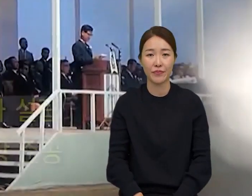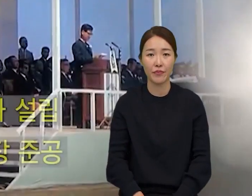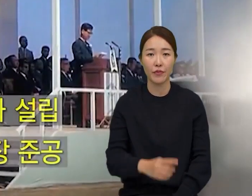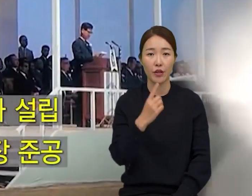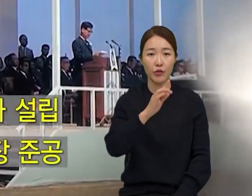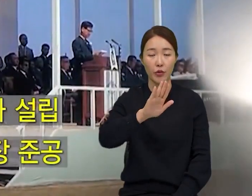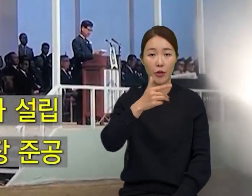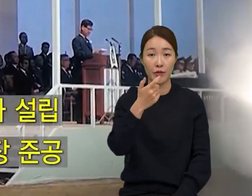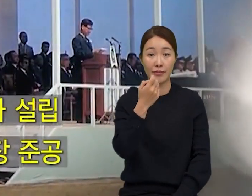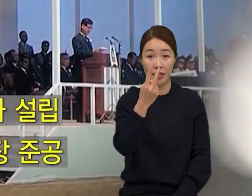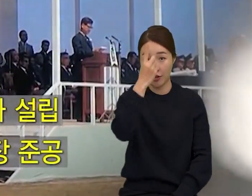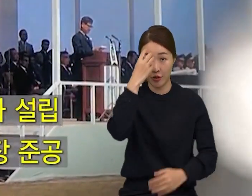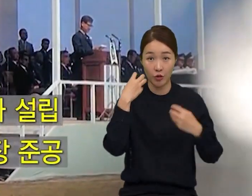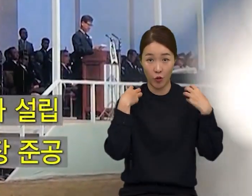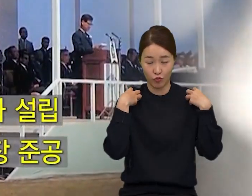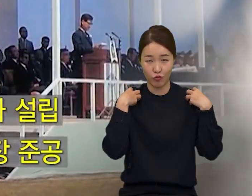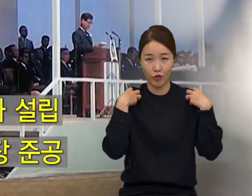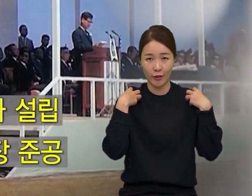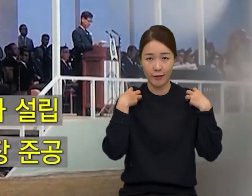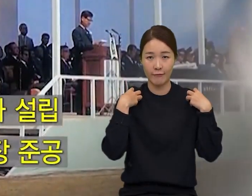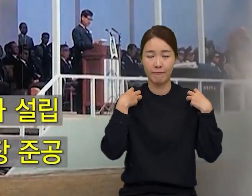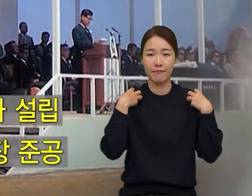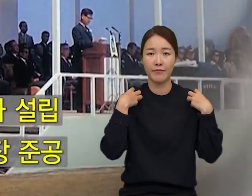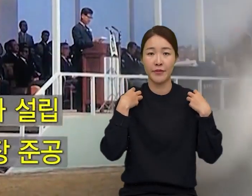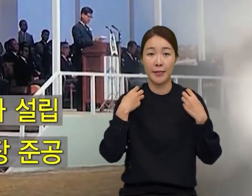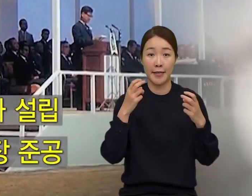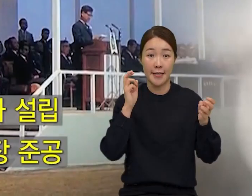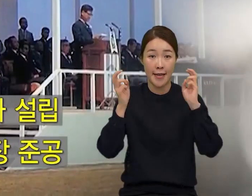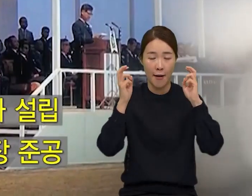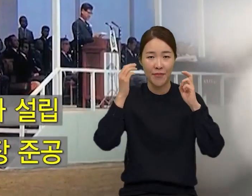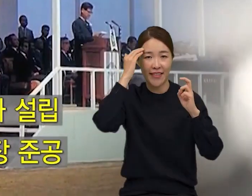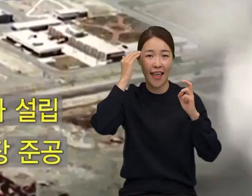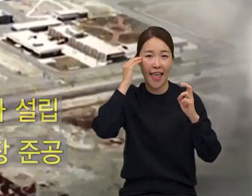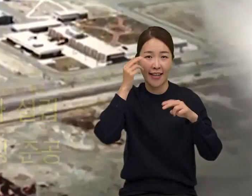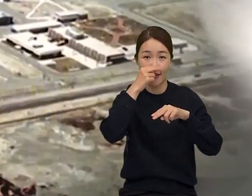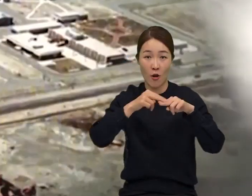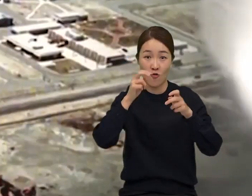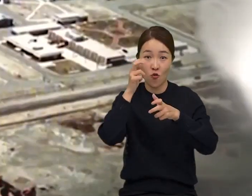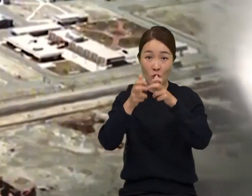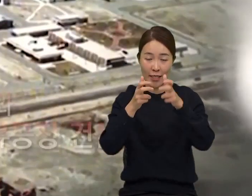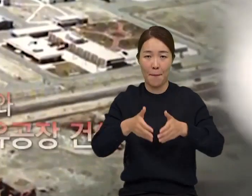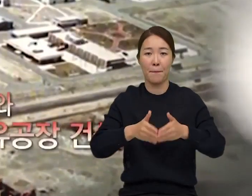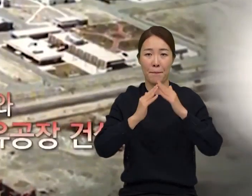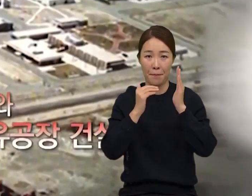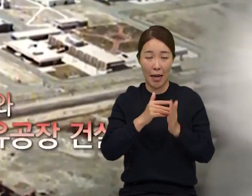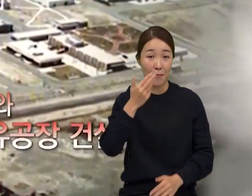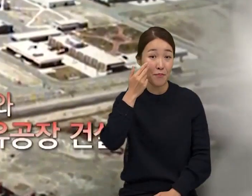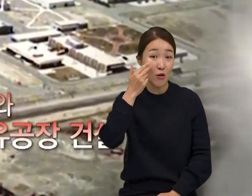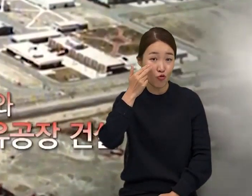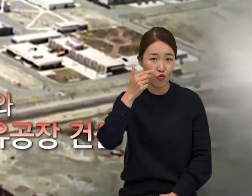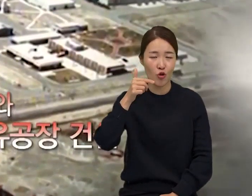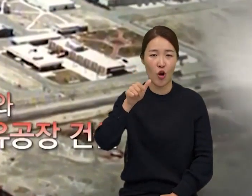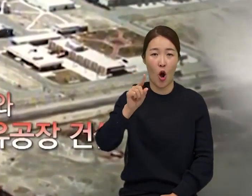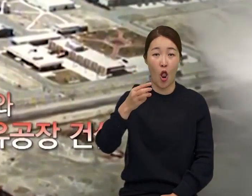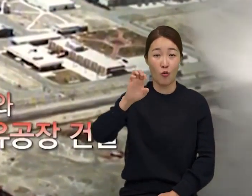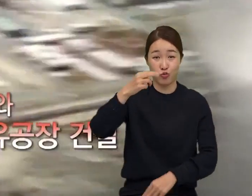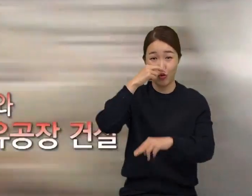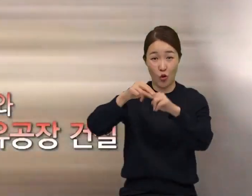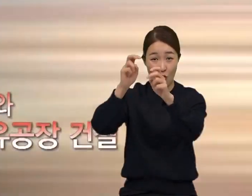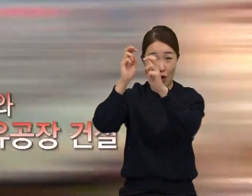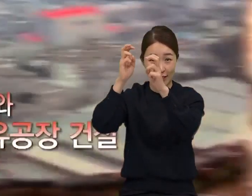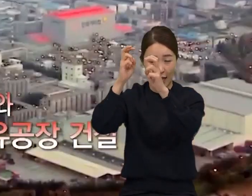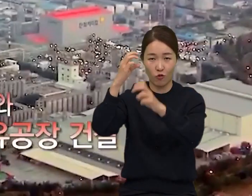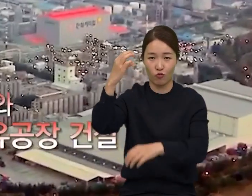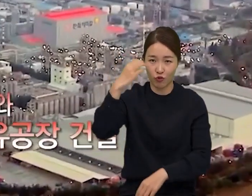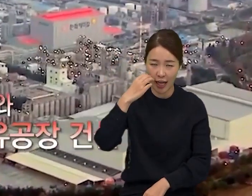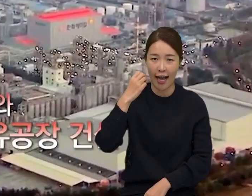그리고 1962년 정부는 국영기업 대한석유공사를 설립하고 미국 걸프 석유회사의 투자와